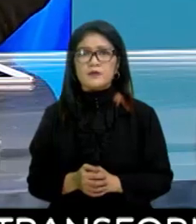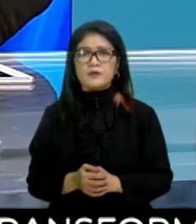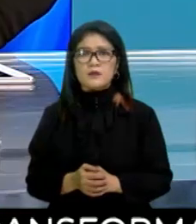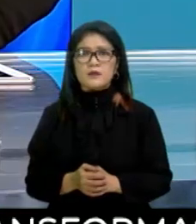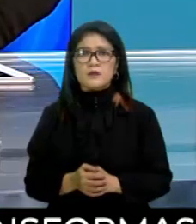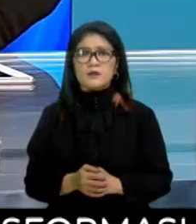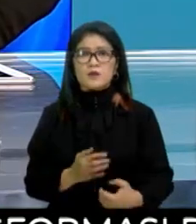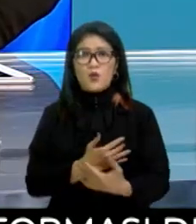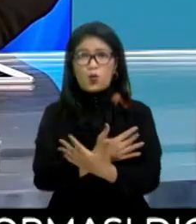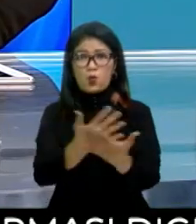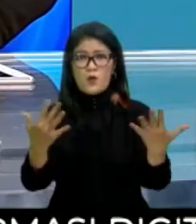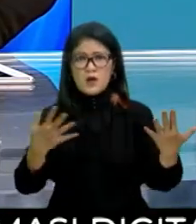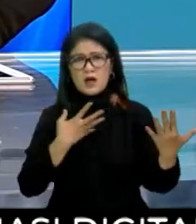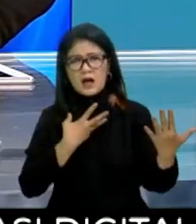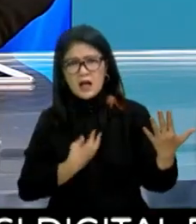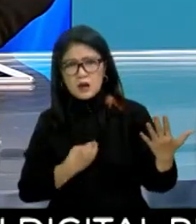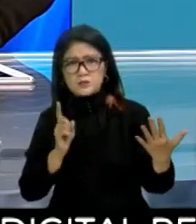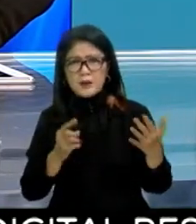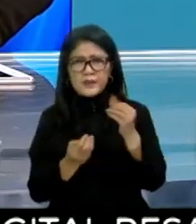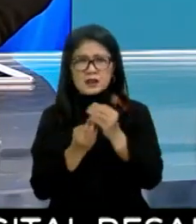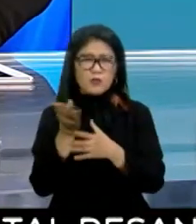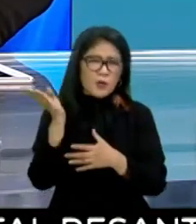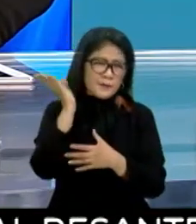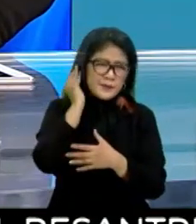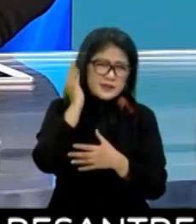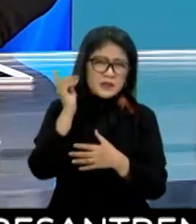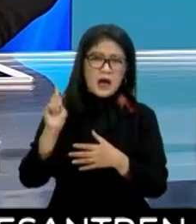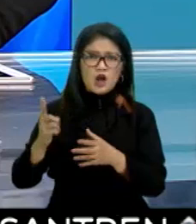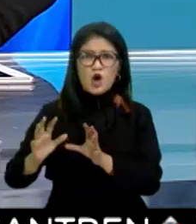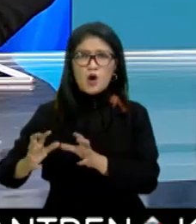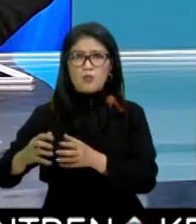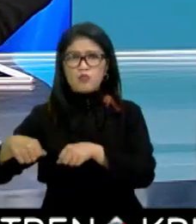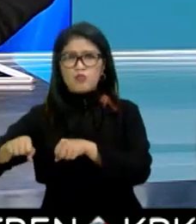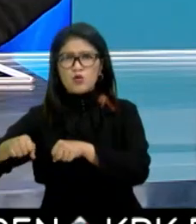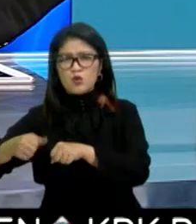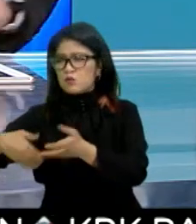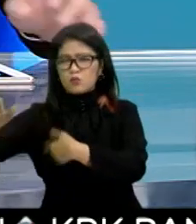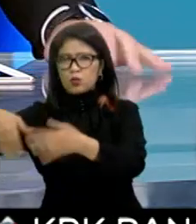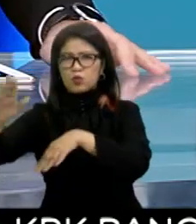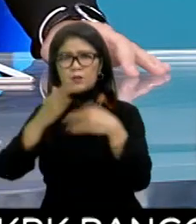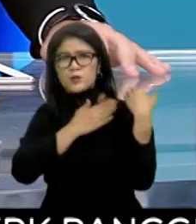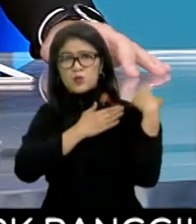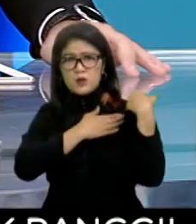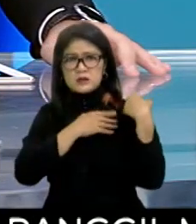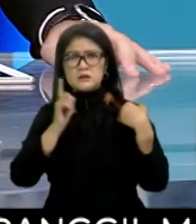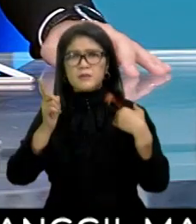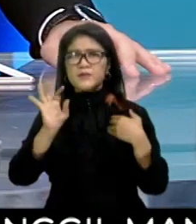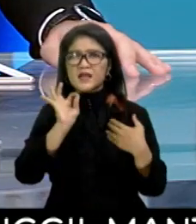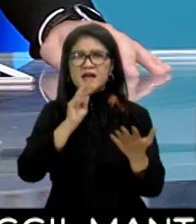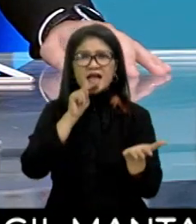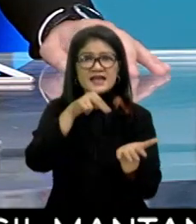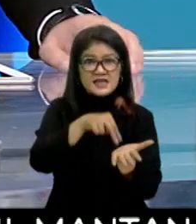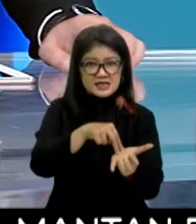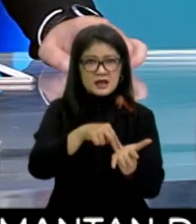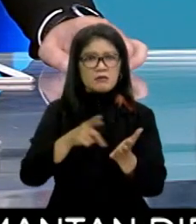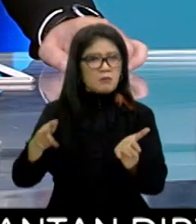Hai dikeluhkan warga karena menimbulkan kebisingan acara komunitas motor dibubarkan aparat acara digelar tanpa mengantongi izin serta melanggar